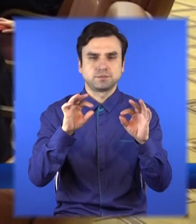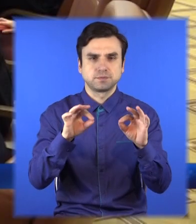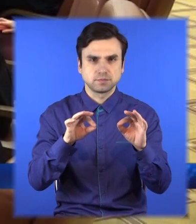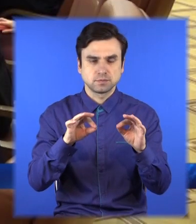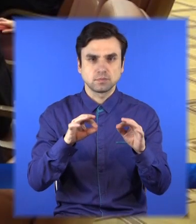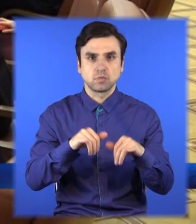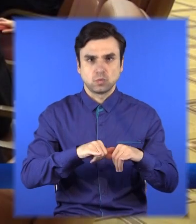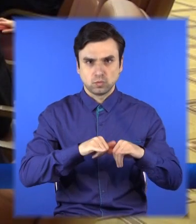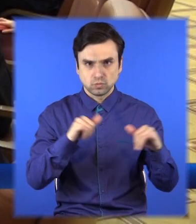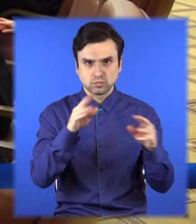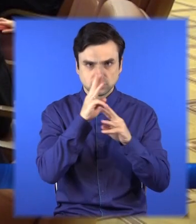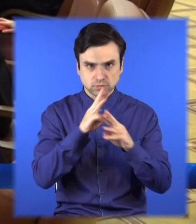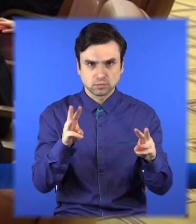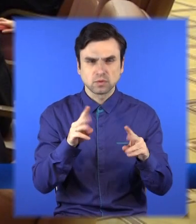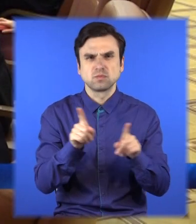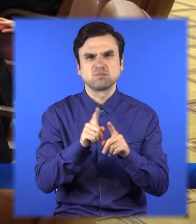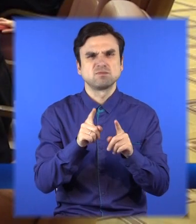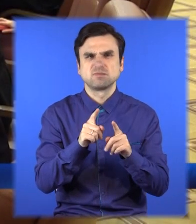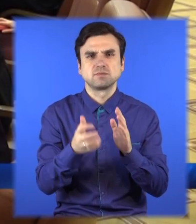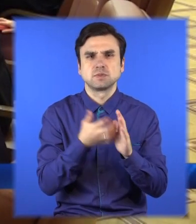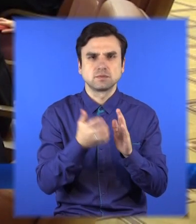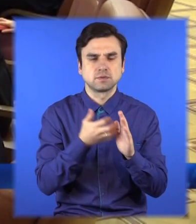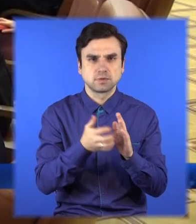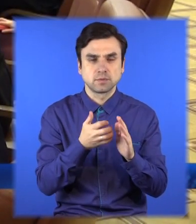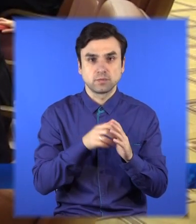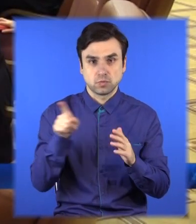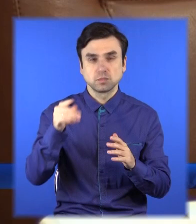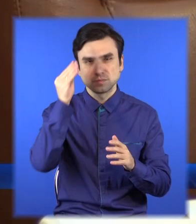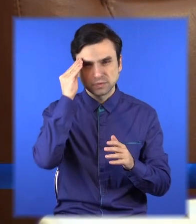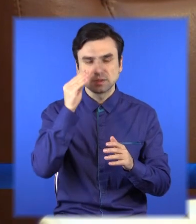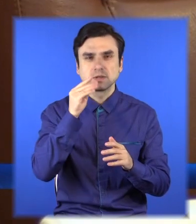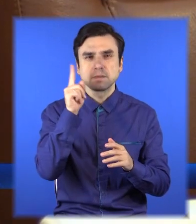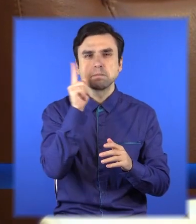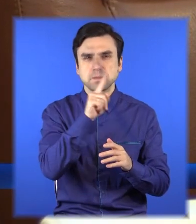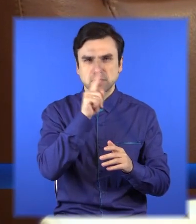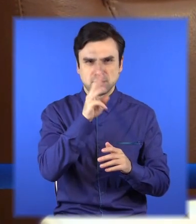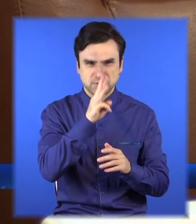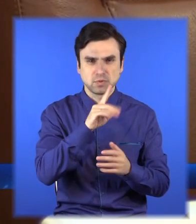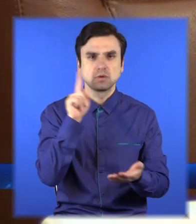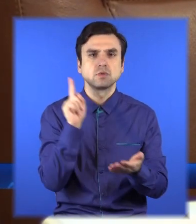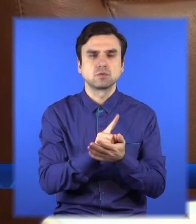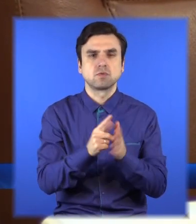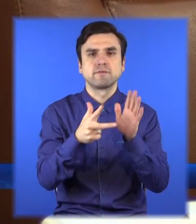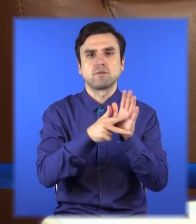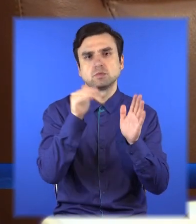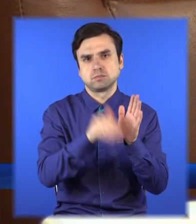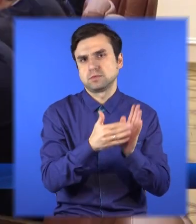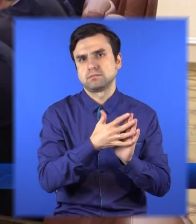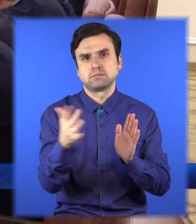що такий рівень виплат для українців є недостатнім. На думку урядовця, мінімальна заробітна плата в країні має складати не